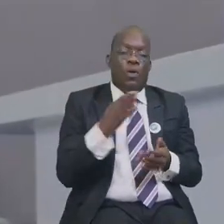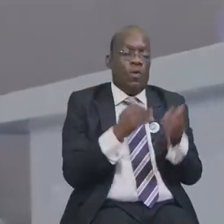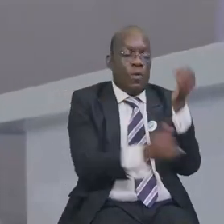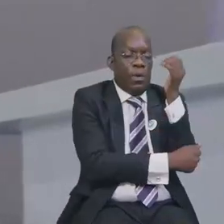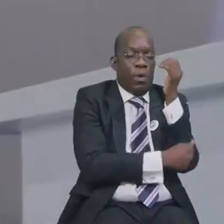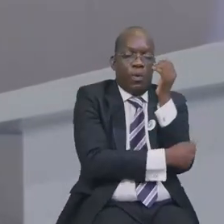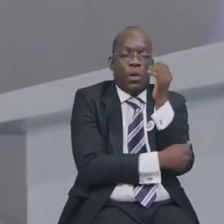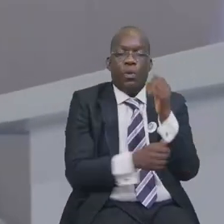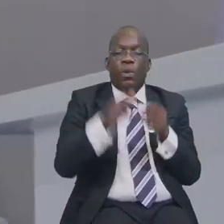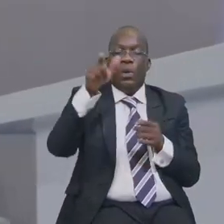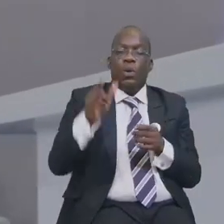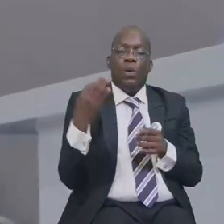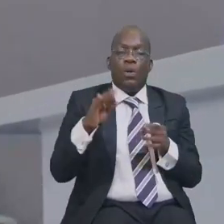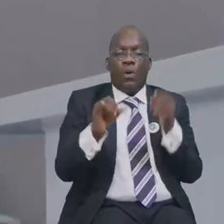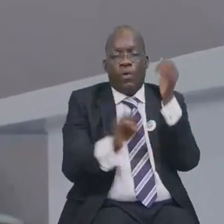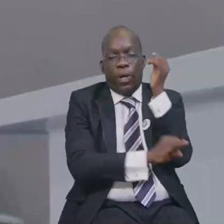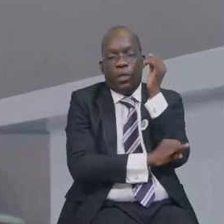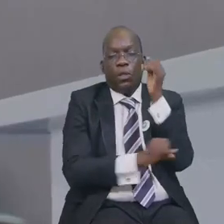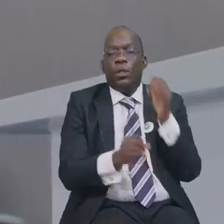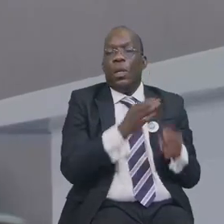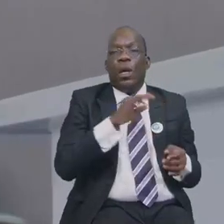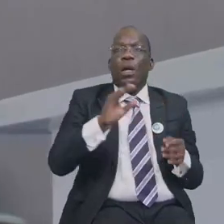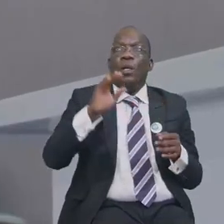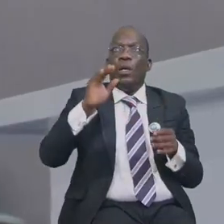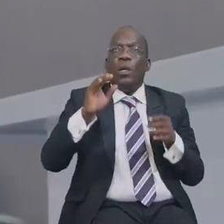Dieu d'Isaac, Dieu d'Israël,